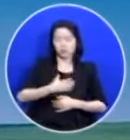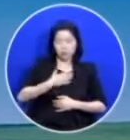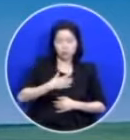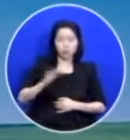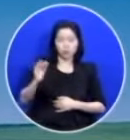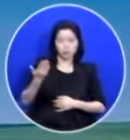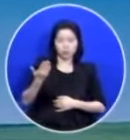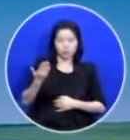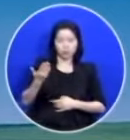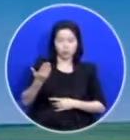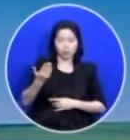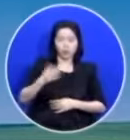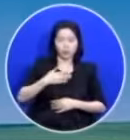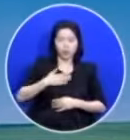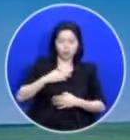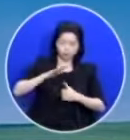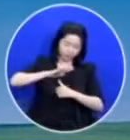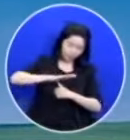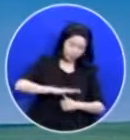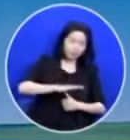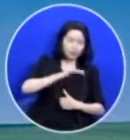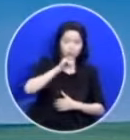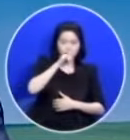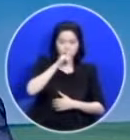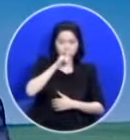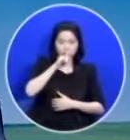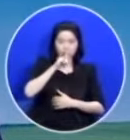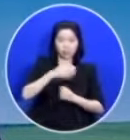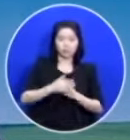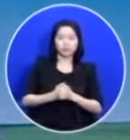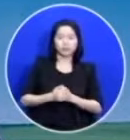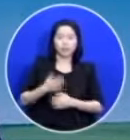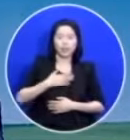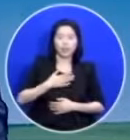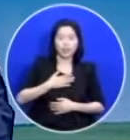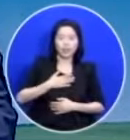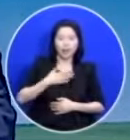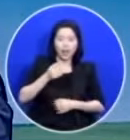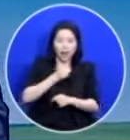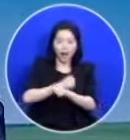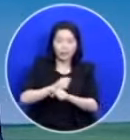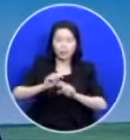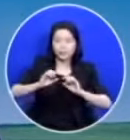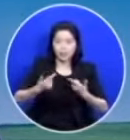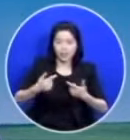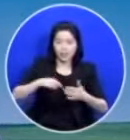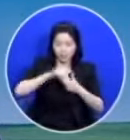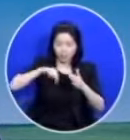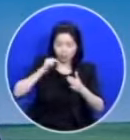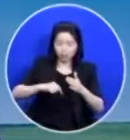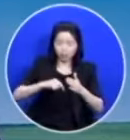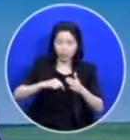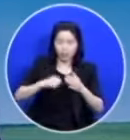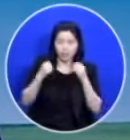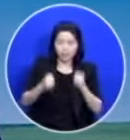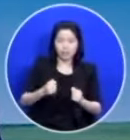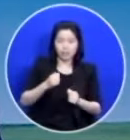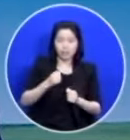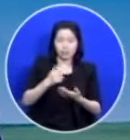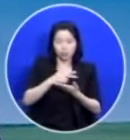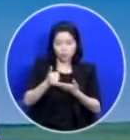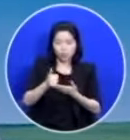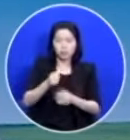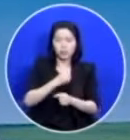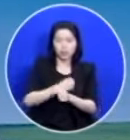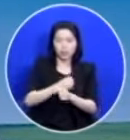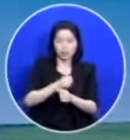압박하는 누름이 되는 것이요 내가 아는 것이 아니라 내 안에 계신 예수님이 하도록 하고 나는